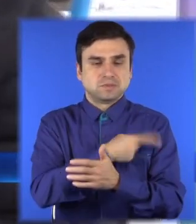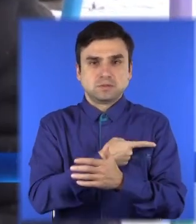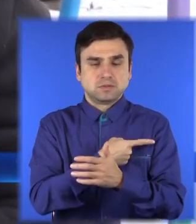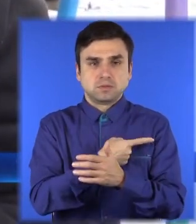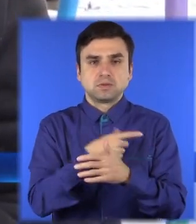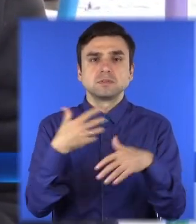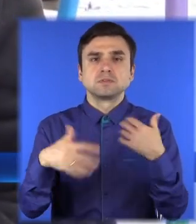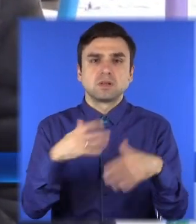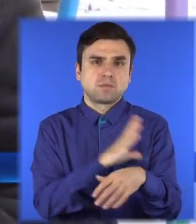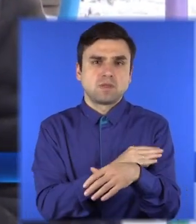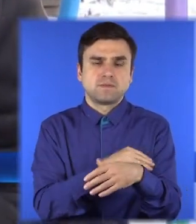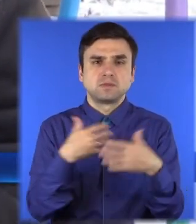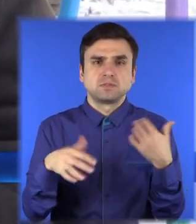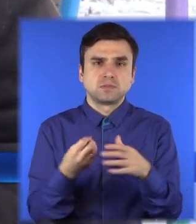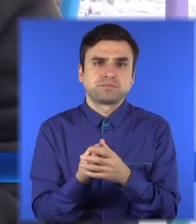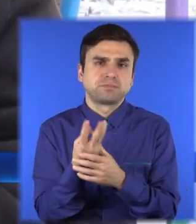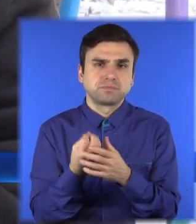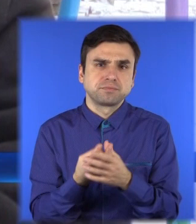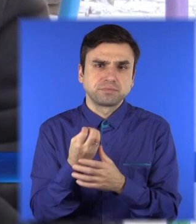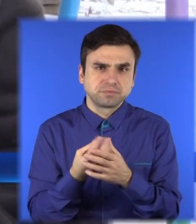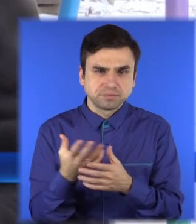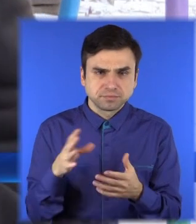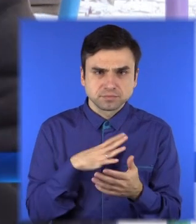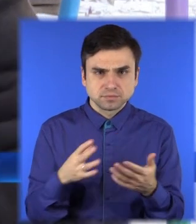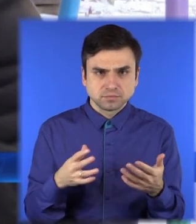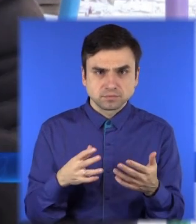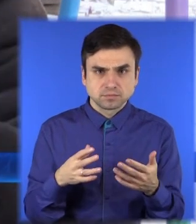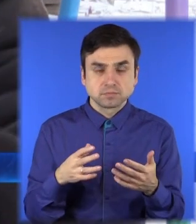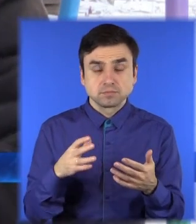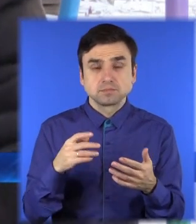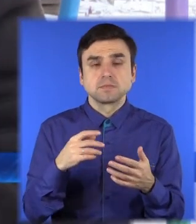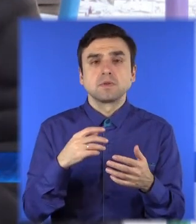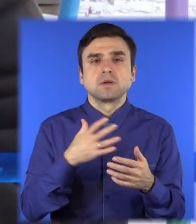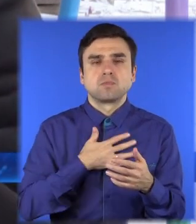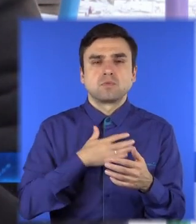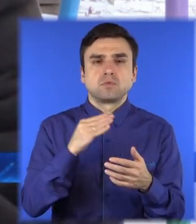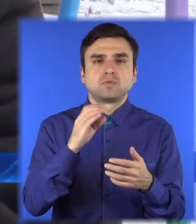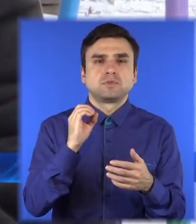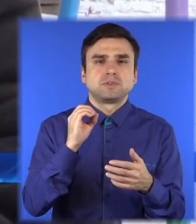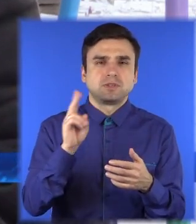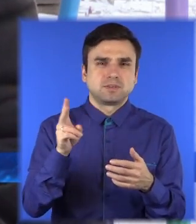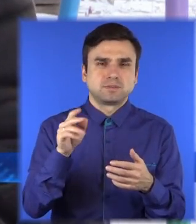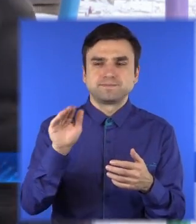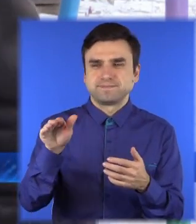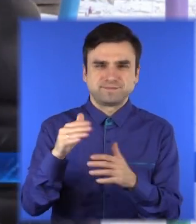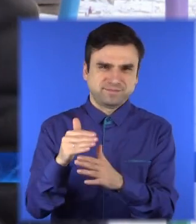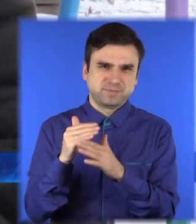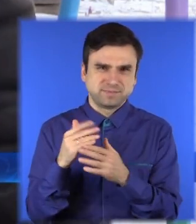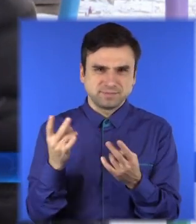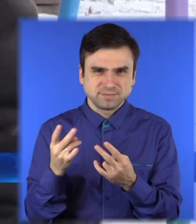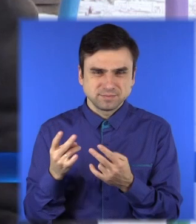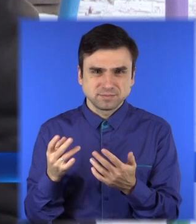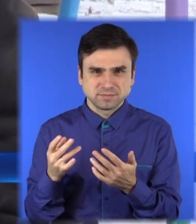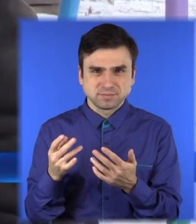води. Ми першим ділом до нашої управляючої компанії «Центробуд» звернулися за допомогою, що у